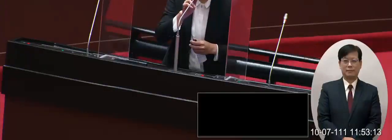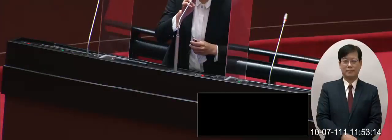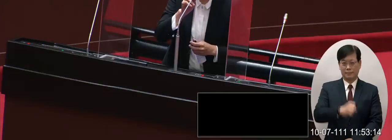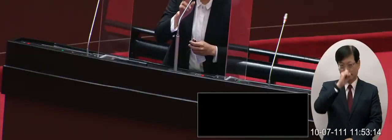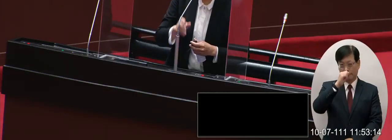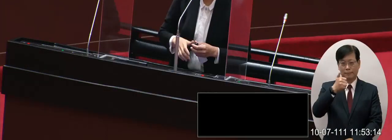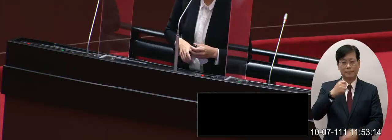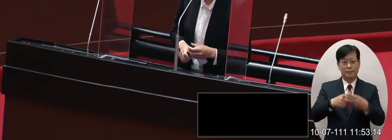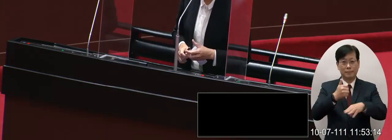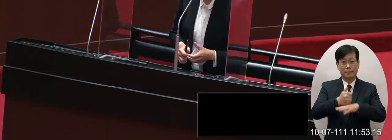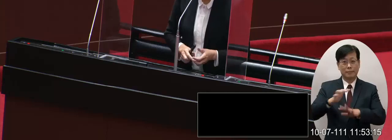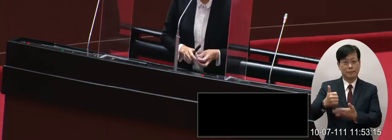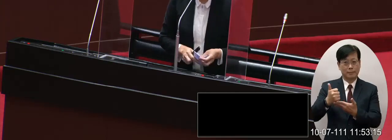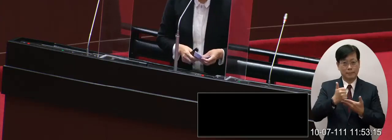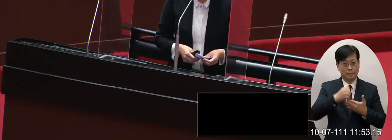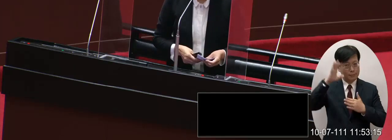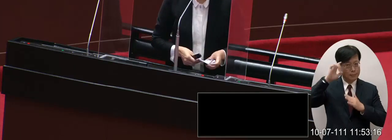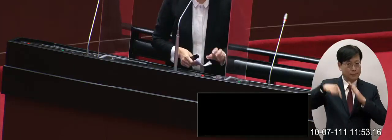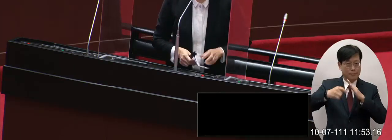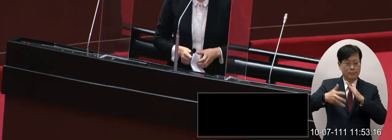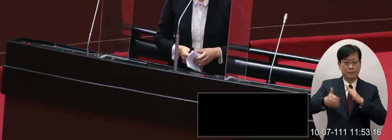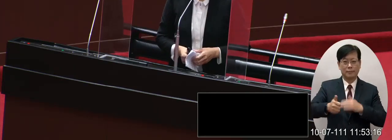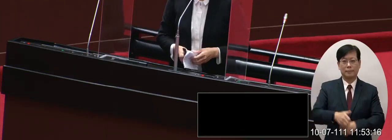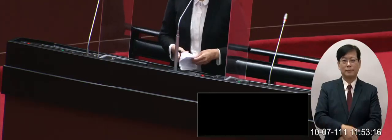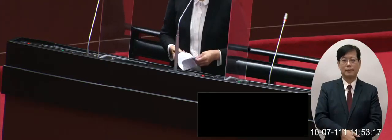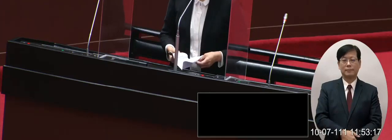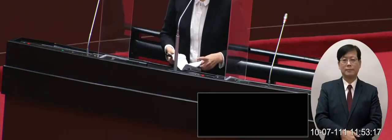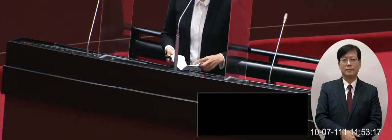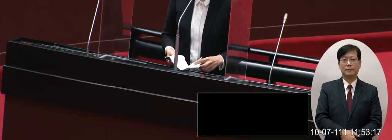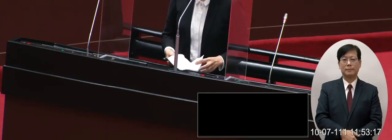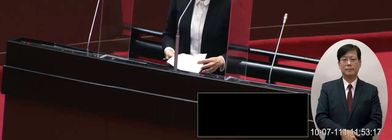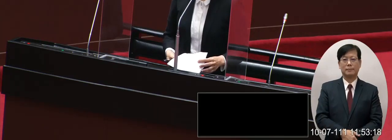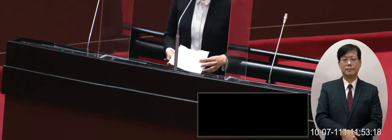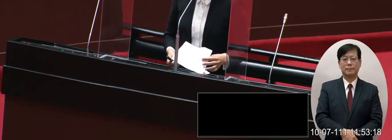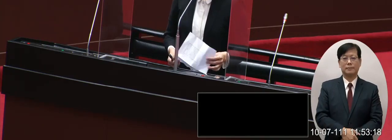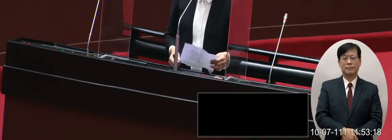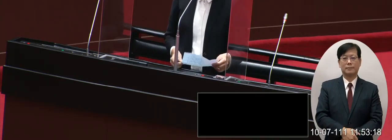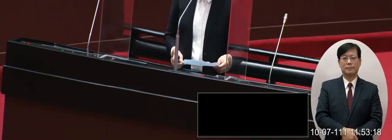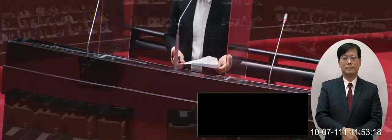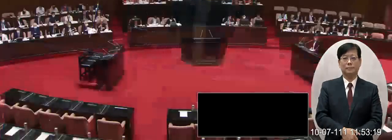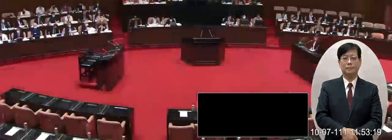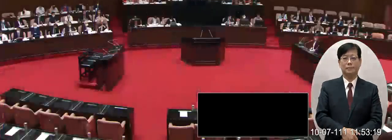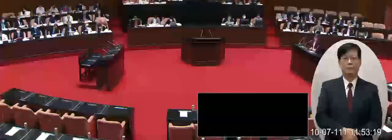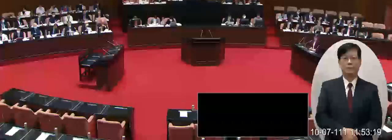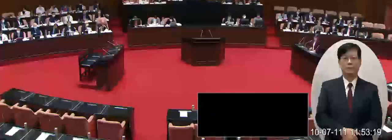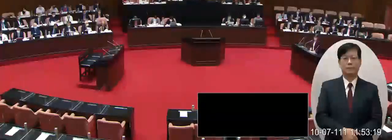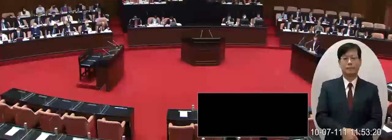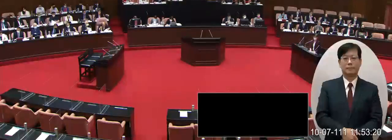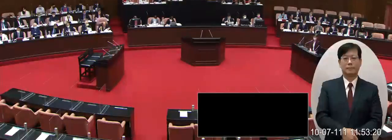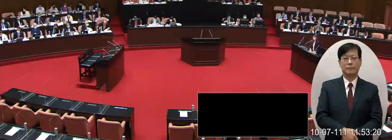好，谢谢主席。我们有请苏贞昌苏院长。 好，苏院长请。